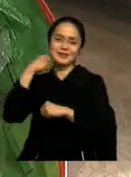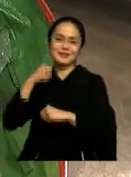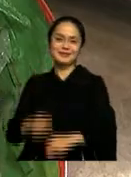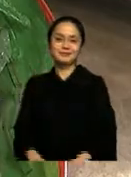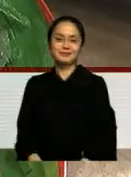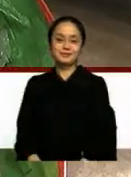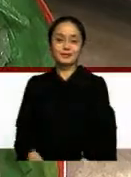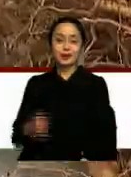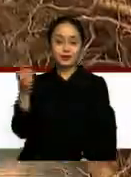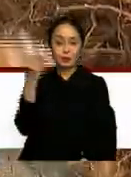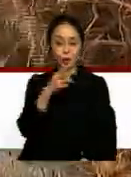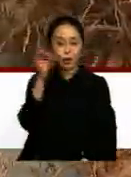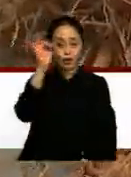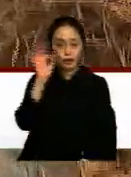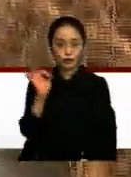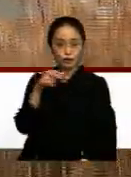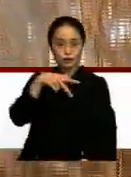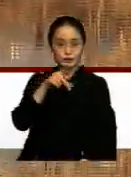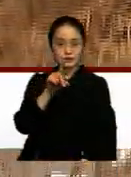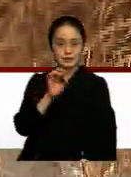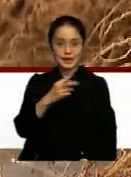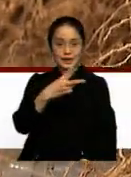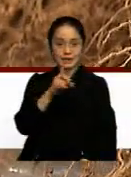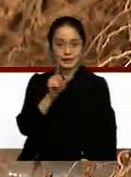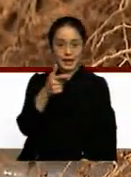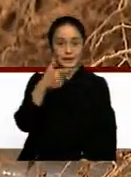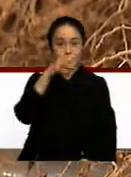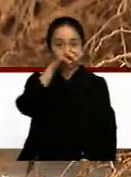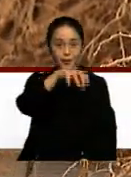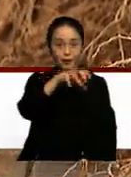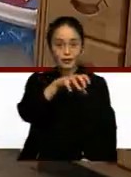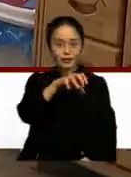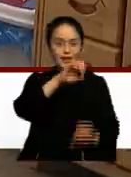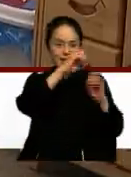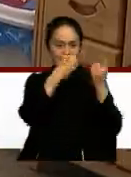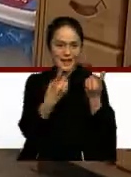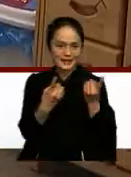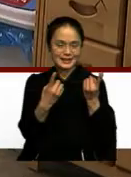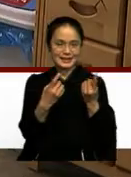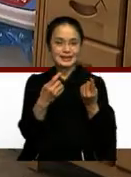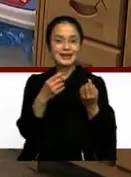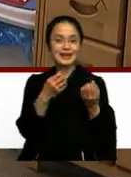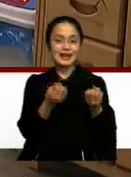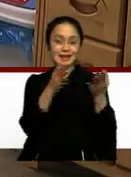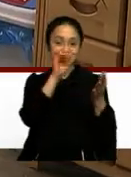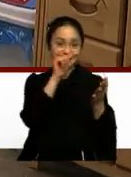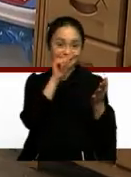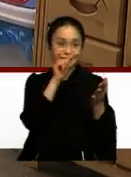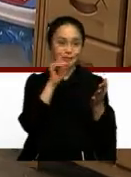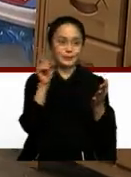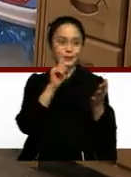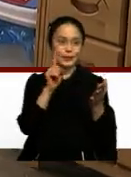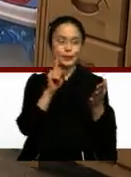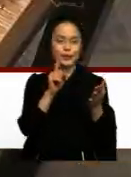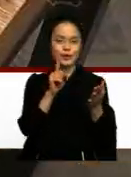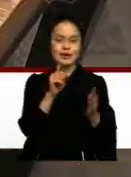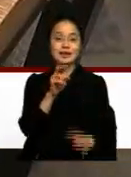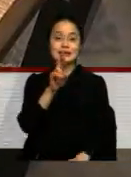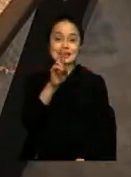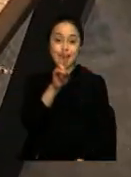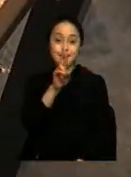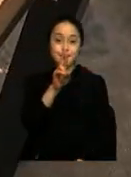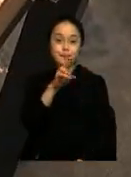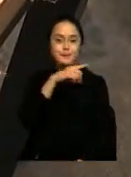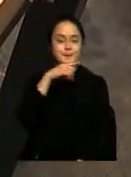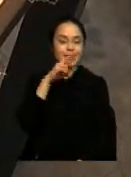주산지인 연천군 장남면에서도 할인 행사를 진행하고 있습니다. 수삼의 경우 시중가보다 절반 수준의 가격으로